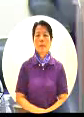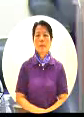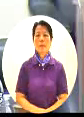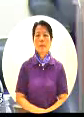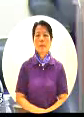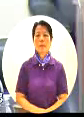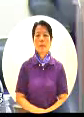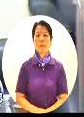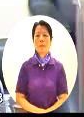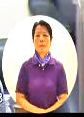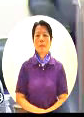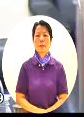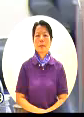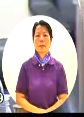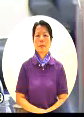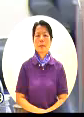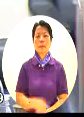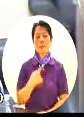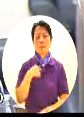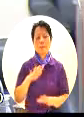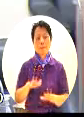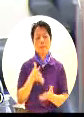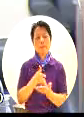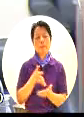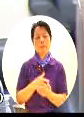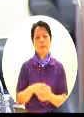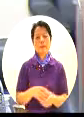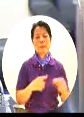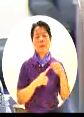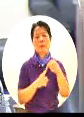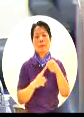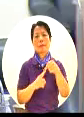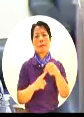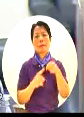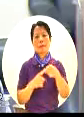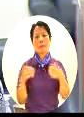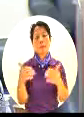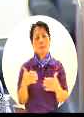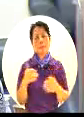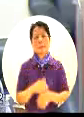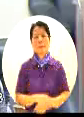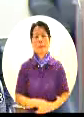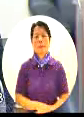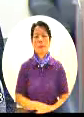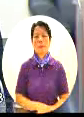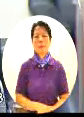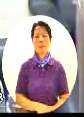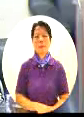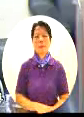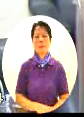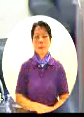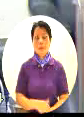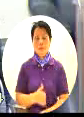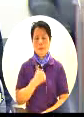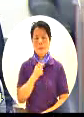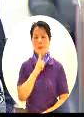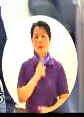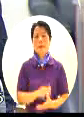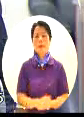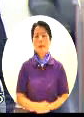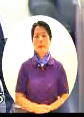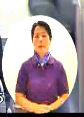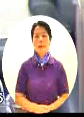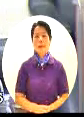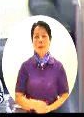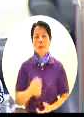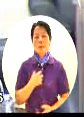我来谈谈我们公车的问题了哈。小公啊，